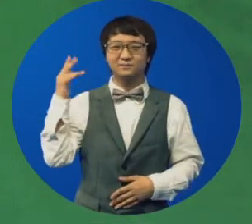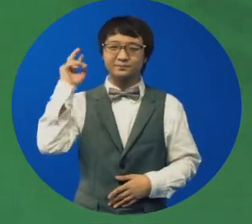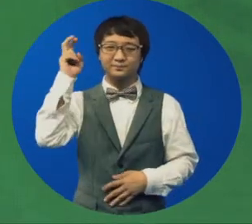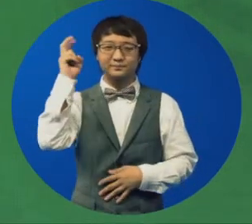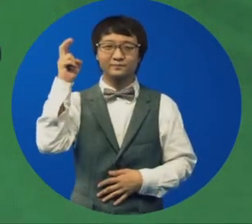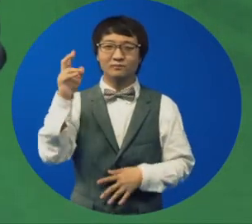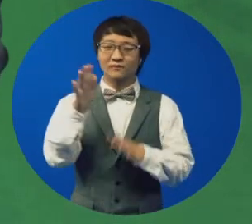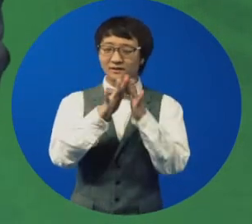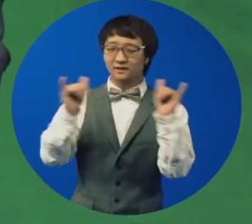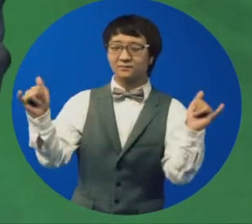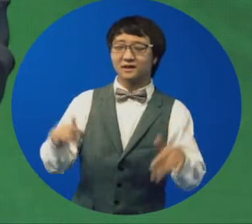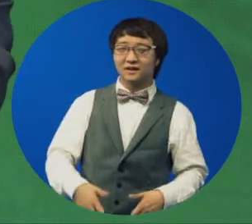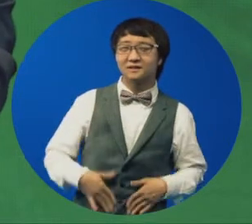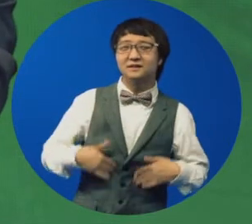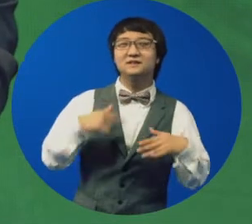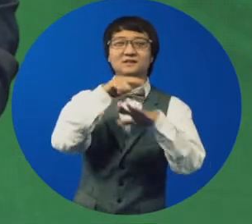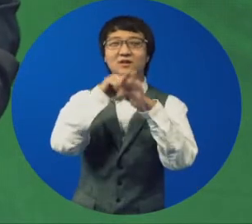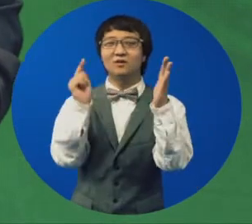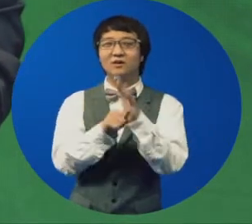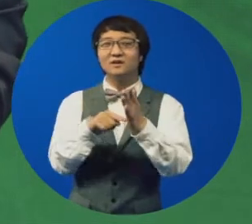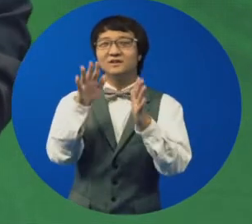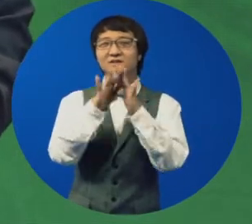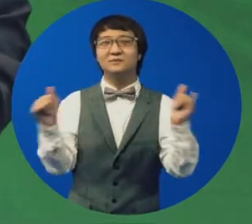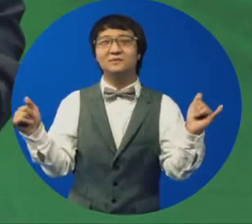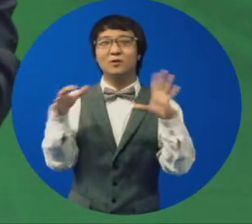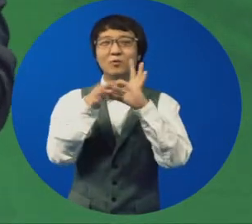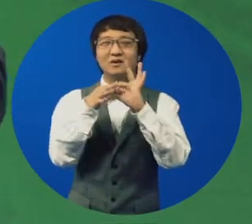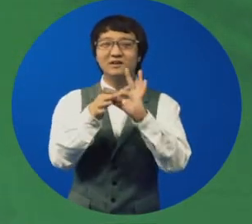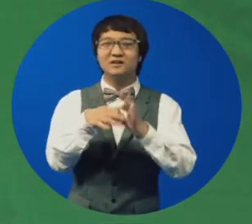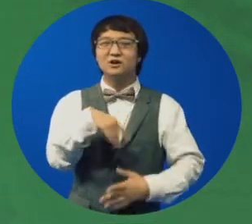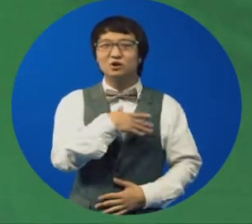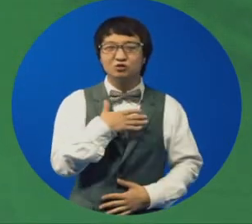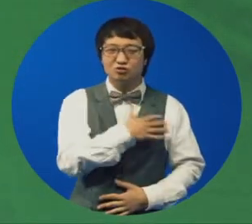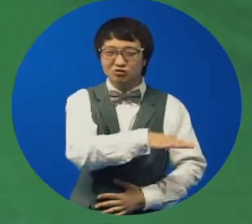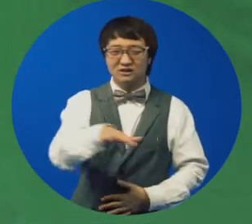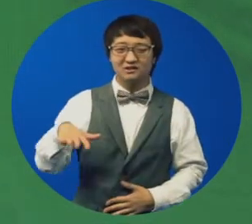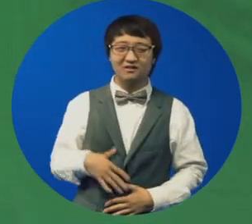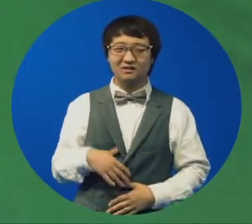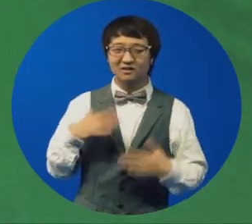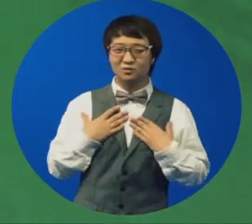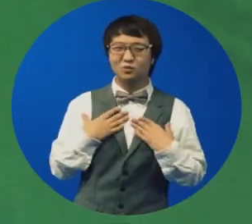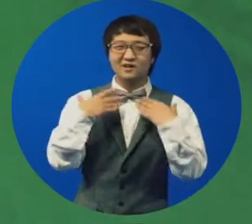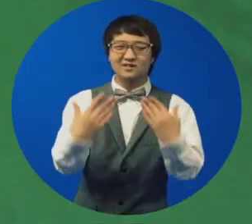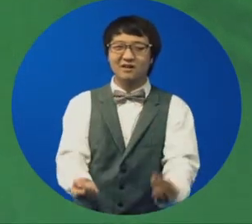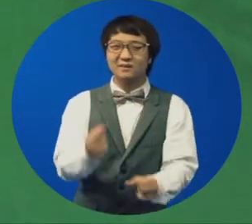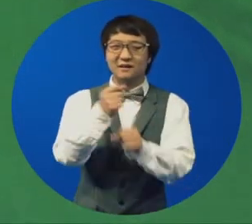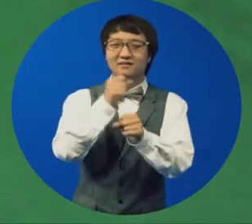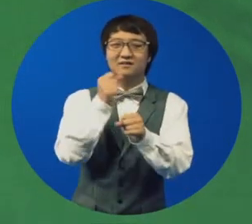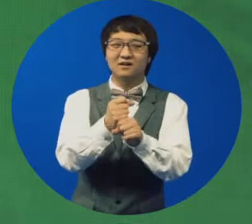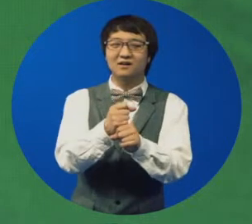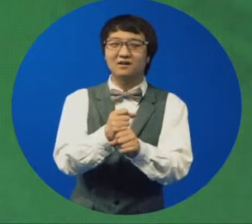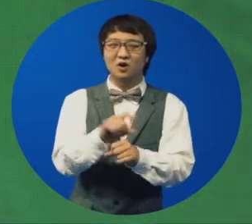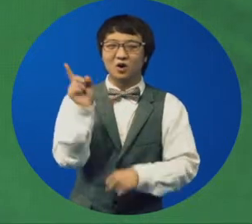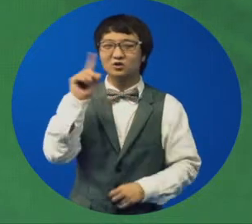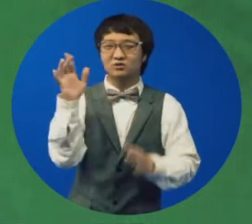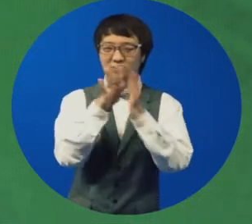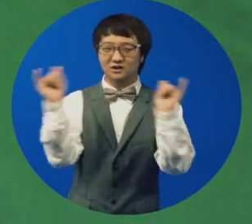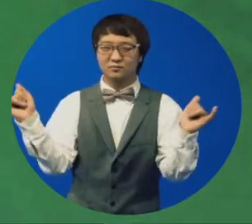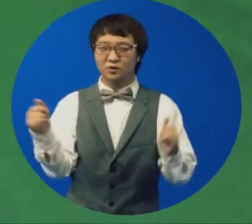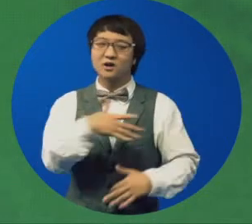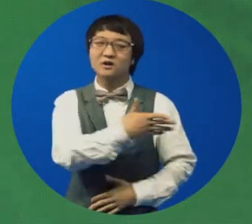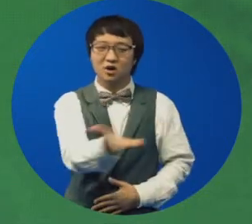사람의 인정, 사람과의 관계는 우리를 좌절하게 만들기 때문입니다. 그 어떤 것도 어떤 사람도 여러분들을